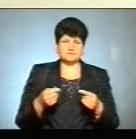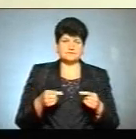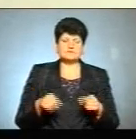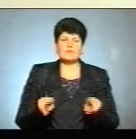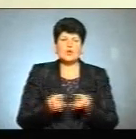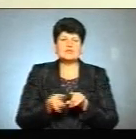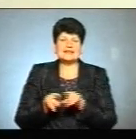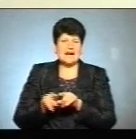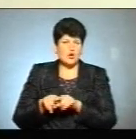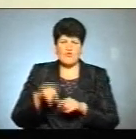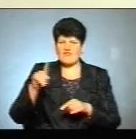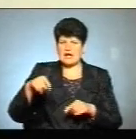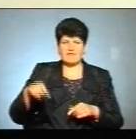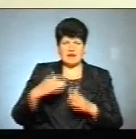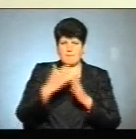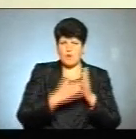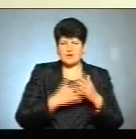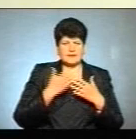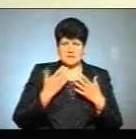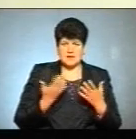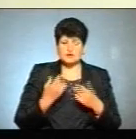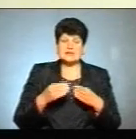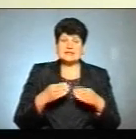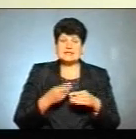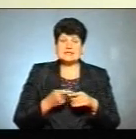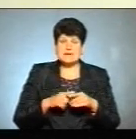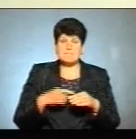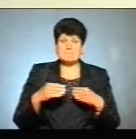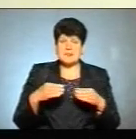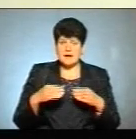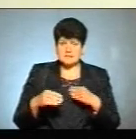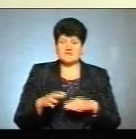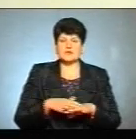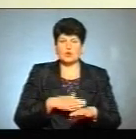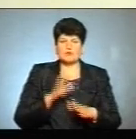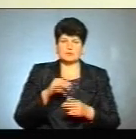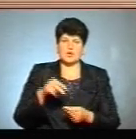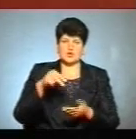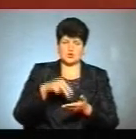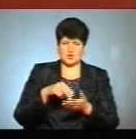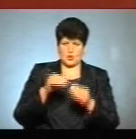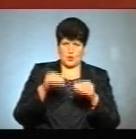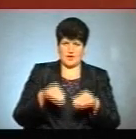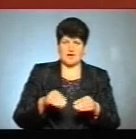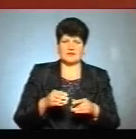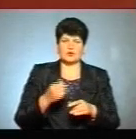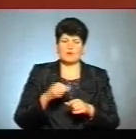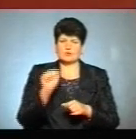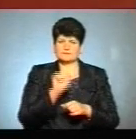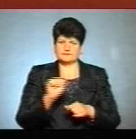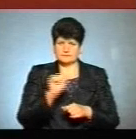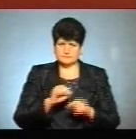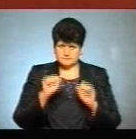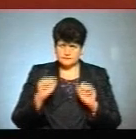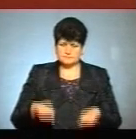вимог немає. Якщо це пластик, то це, звичайно, він і довше буде стояти, і він підлягає обробці,